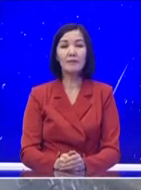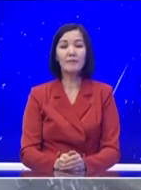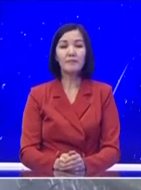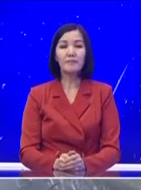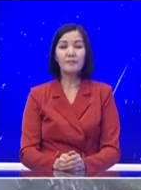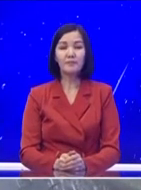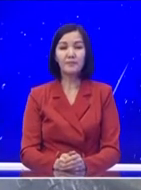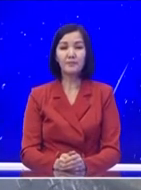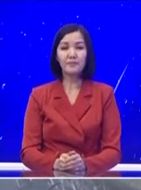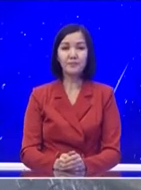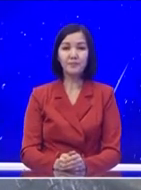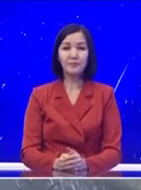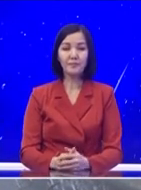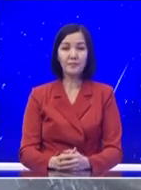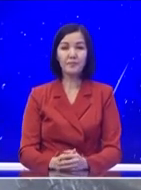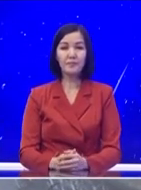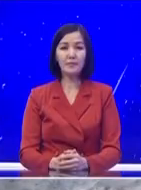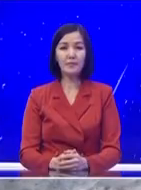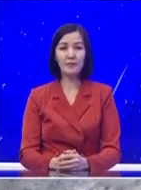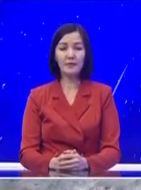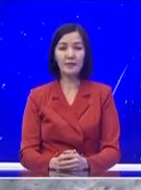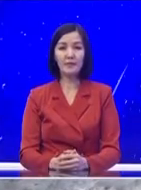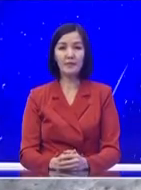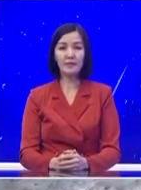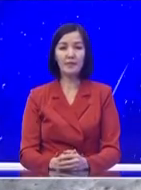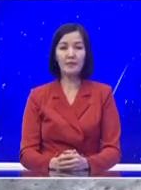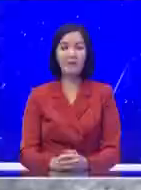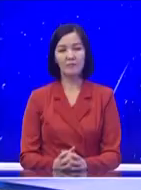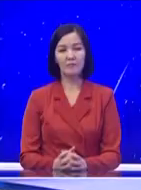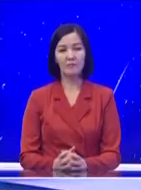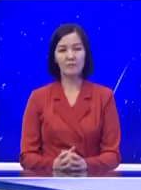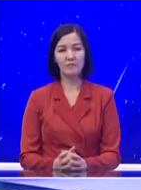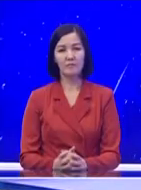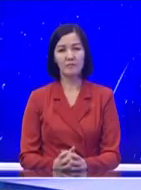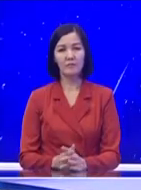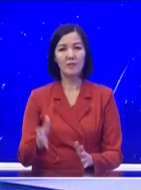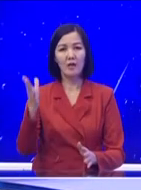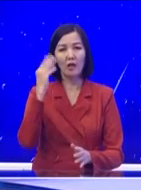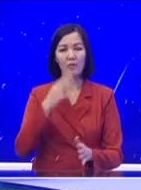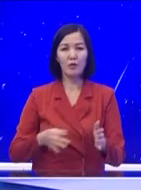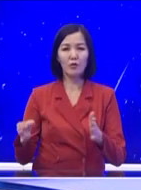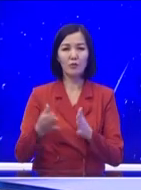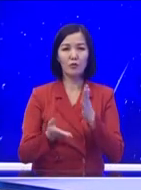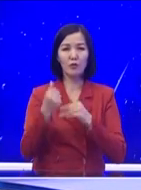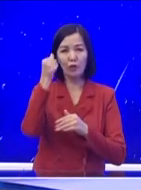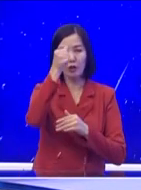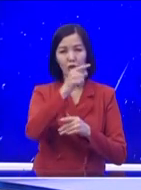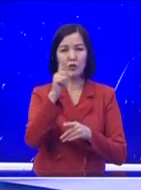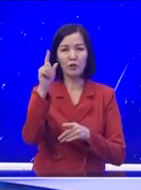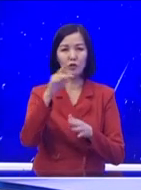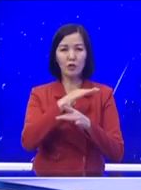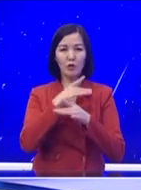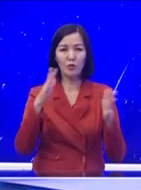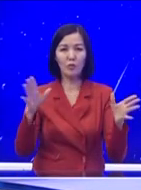Ержан Дүйсен, Жайық Құрманбаев, Жетісу телеарнасы, Талдықорған. Облыста өткен жылы 100-ден аса бармақ басты